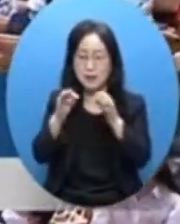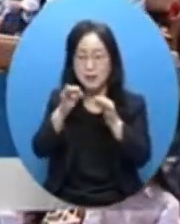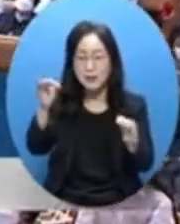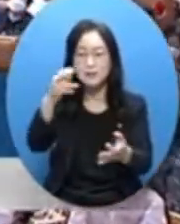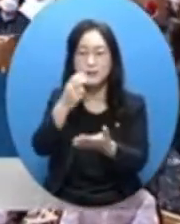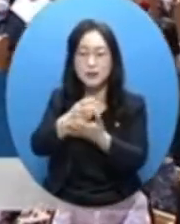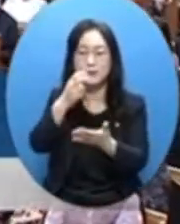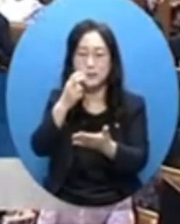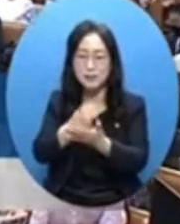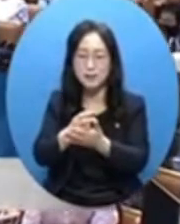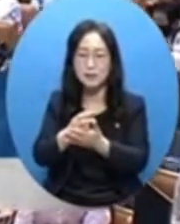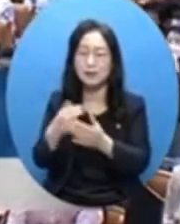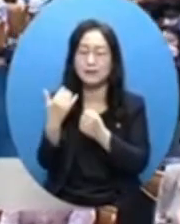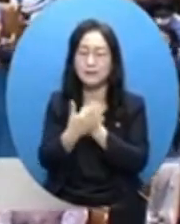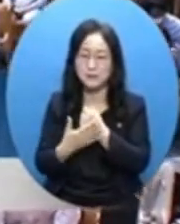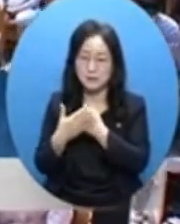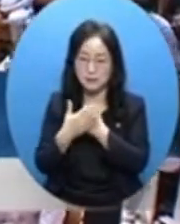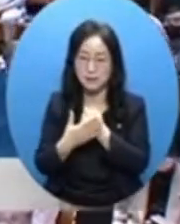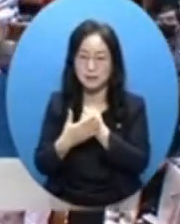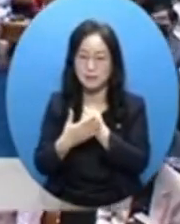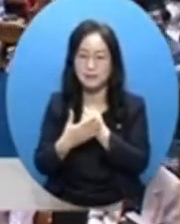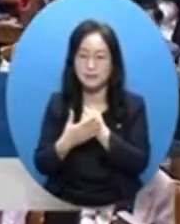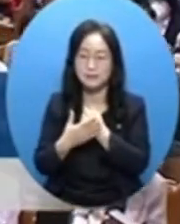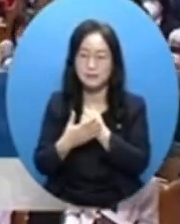십계명의 은혜.